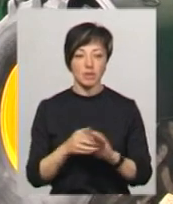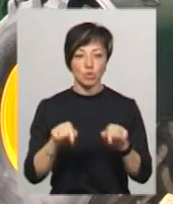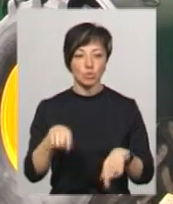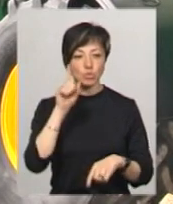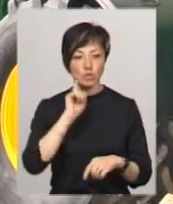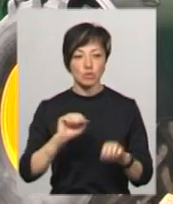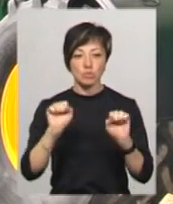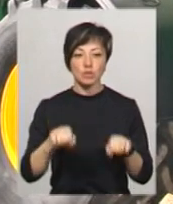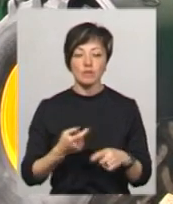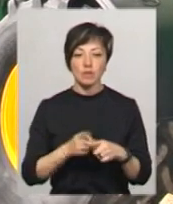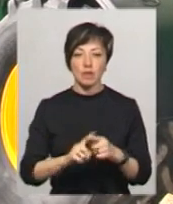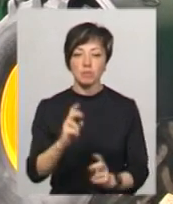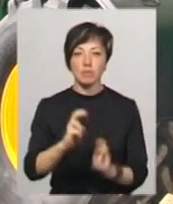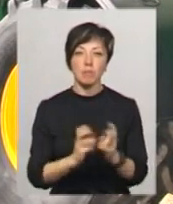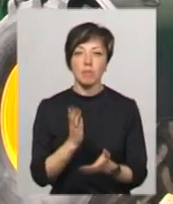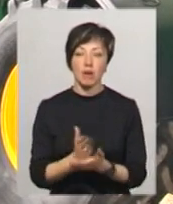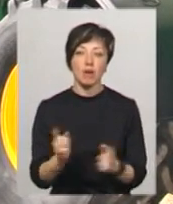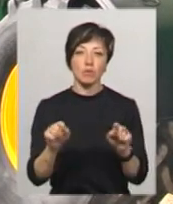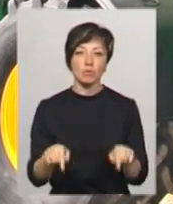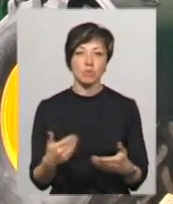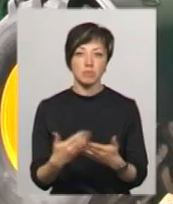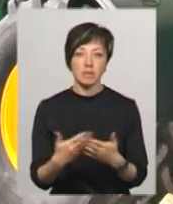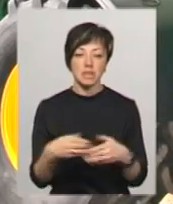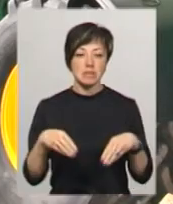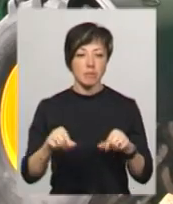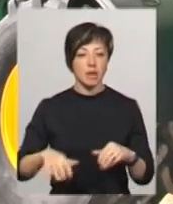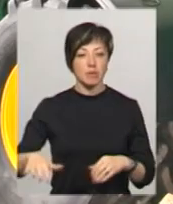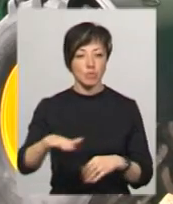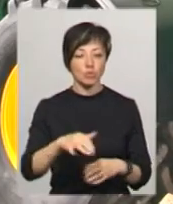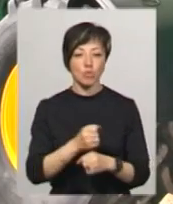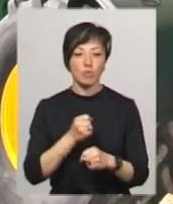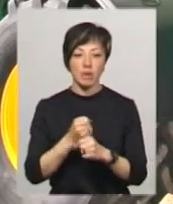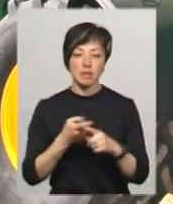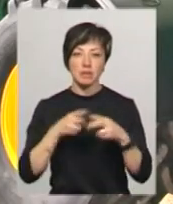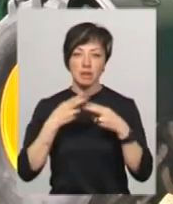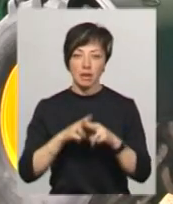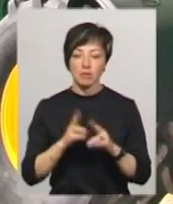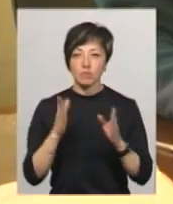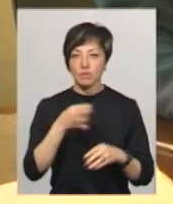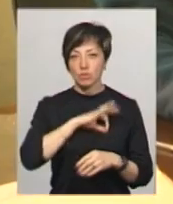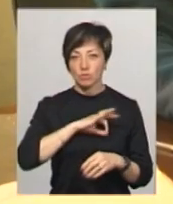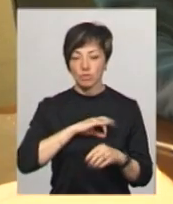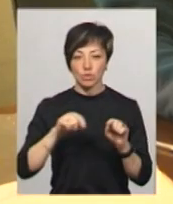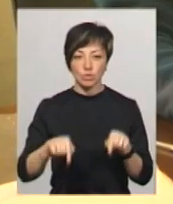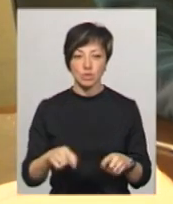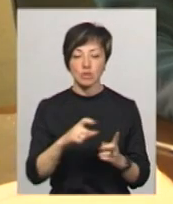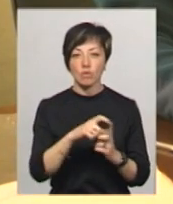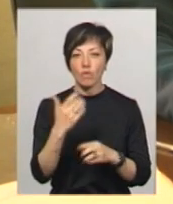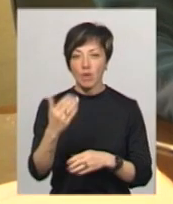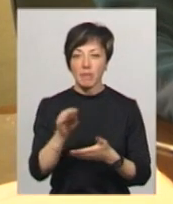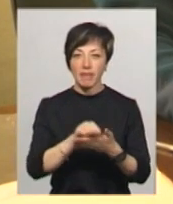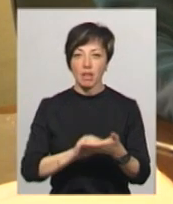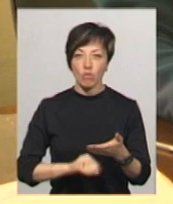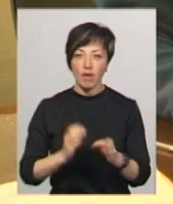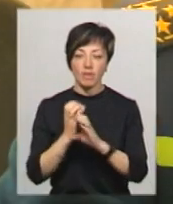зручніше, можливо, дане підприємство має тут земельні площі, обробляє і цю техніку буде використовувати тут. За його словами, декларування